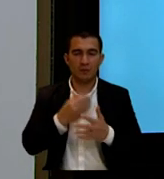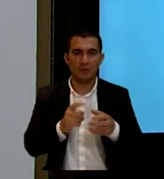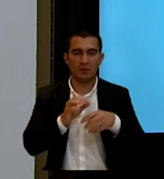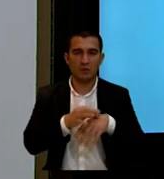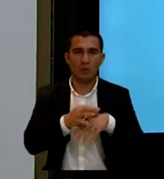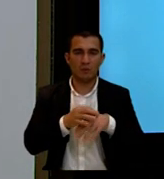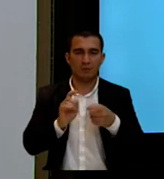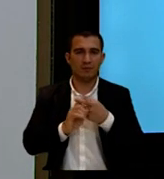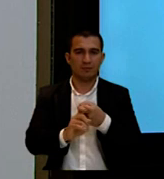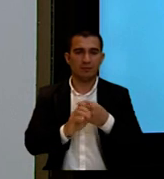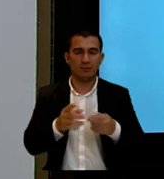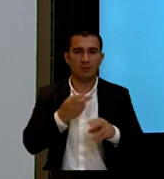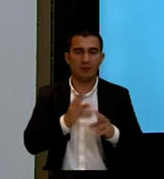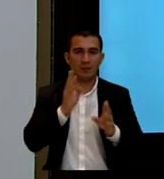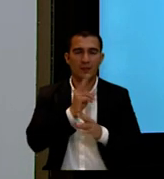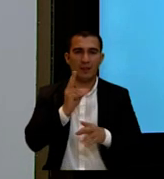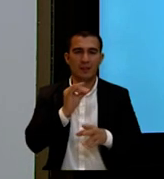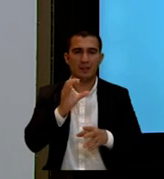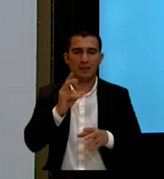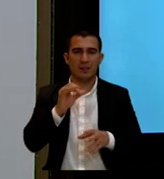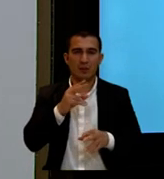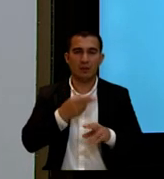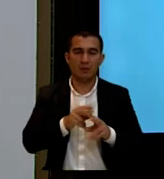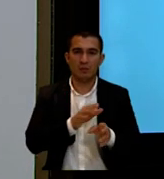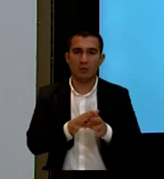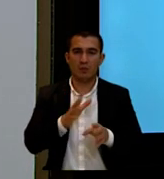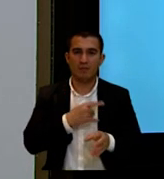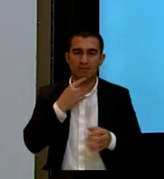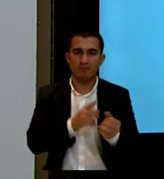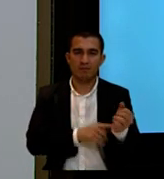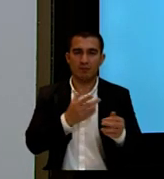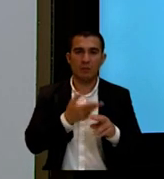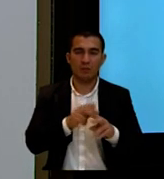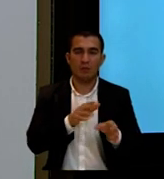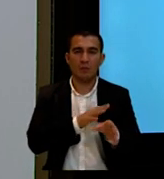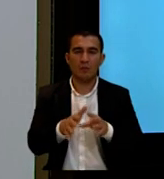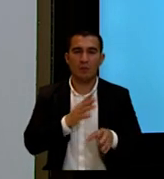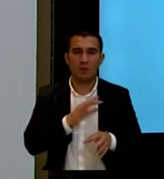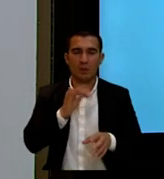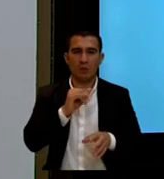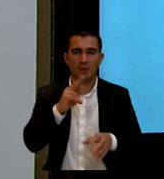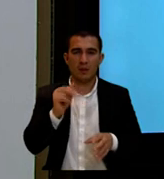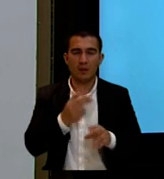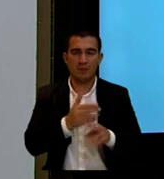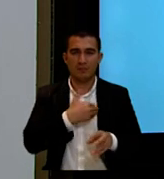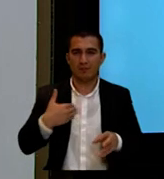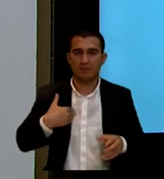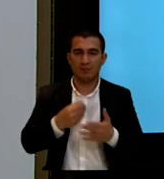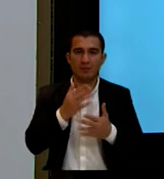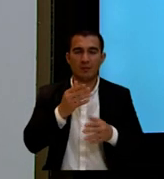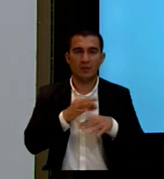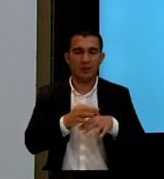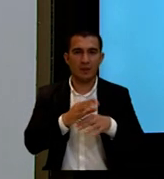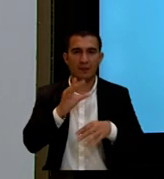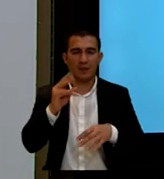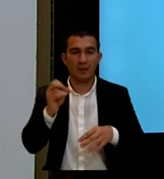boradi. Kislorodga to'yingan qon o'pka venasi orqali chap bo'lmachaga, teri venasi